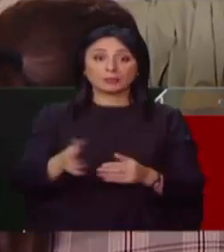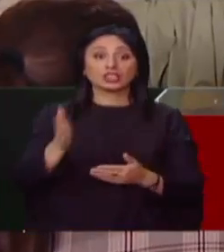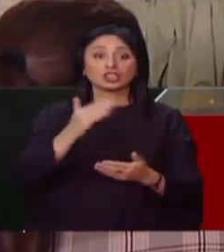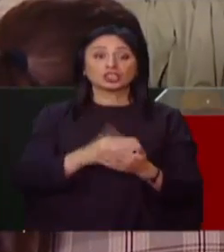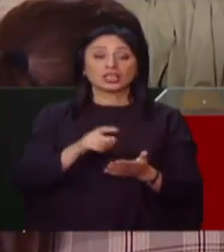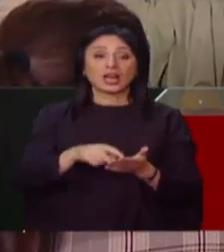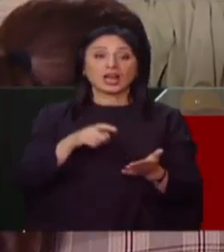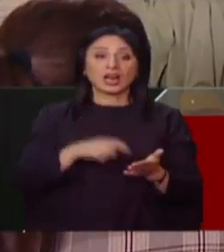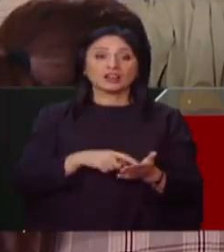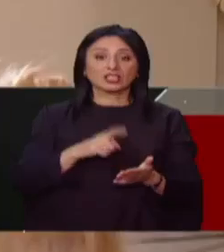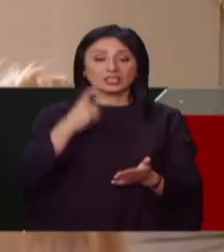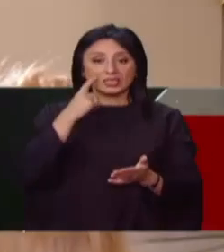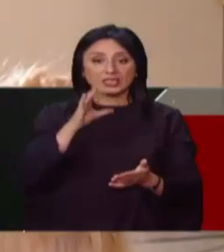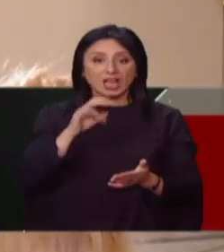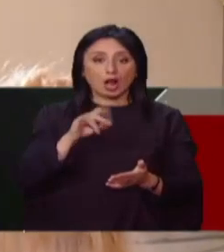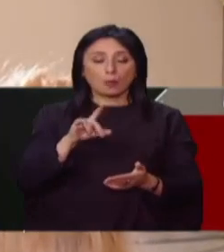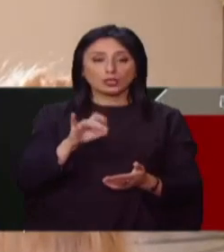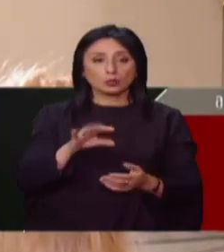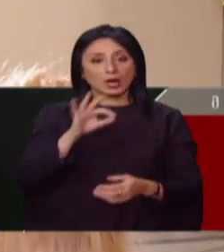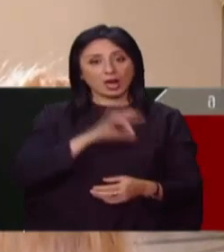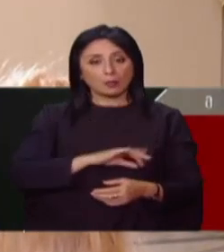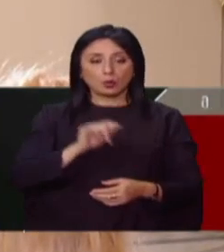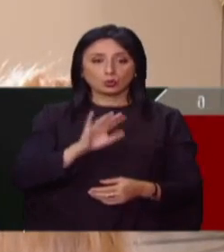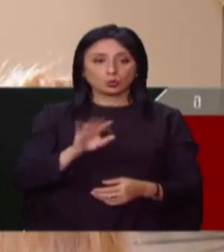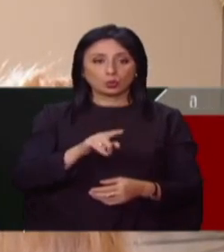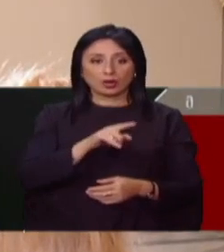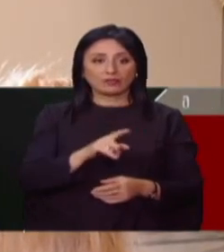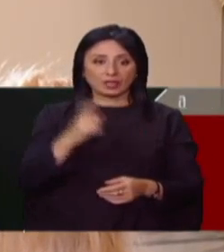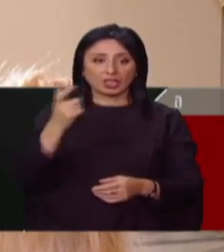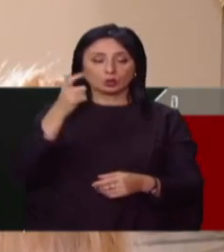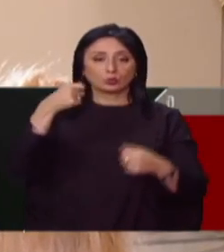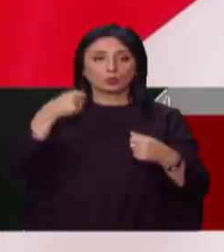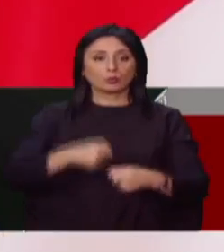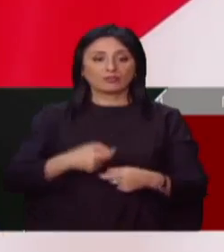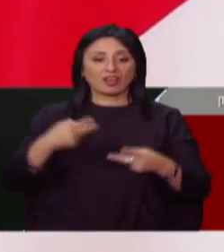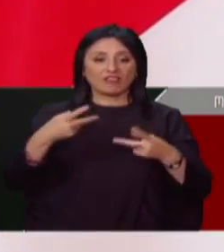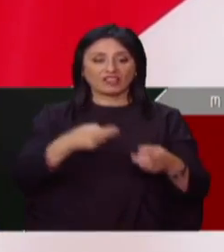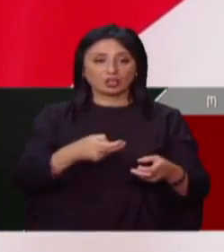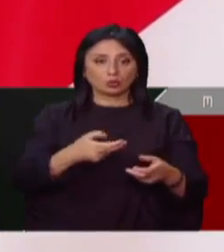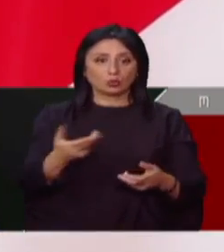შემდეგ გაირკვევა, სალომე ზურაბიშვილი გამოიყენებს თუ არა მის ექსკლუზიურ